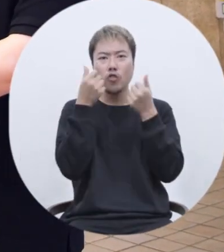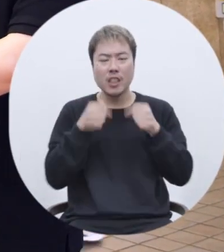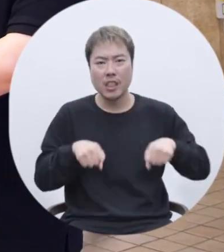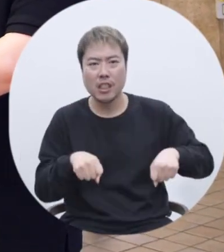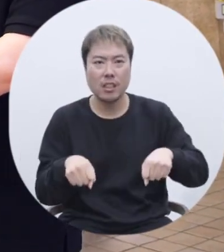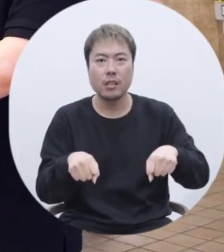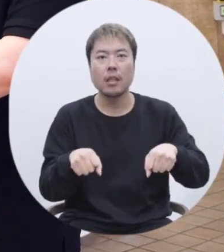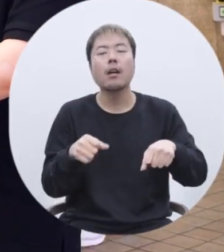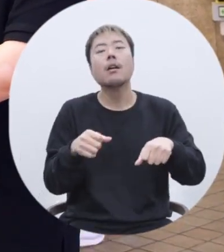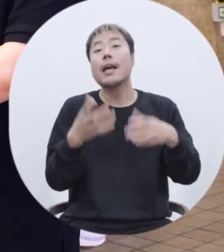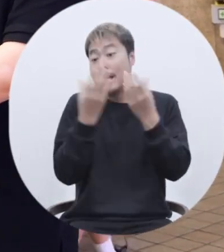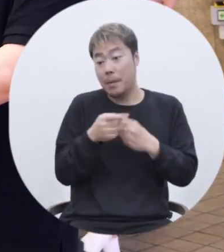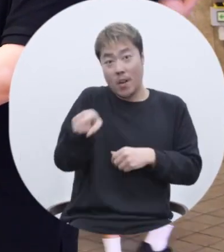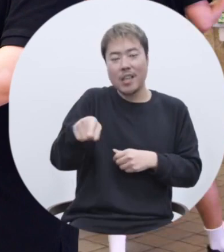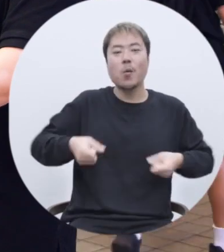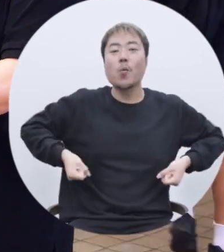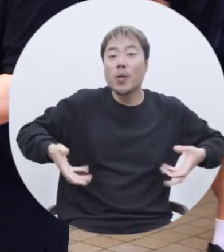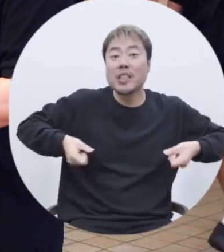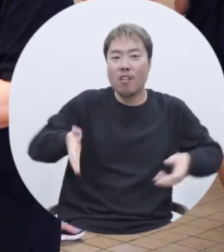크니까. 그래서 이제 그래도